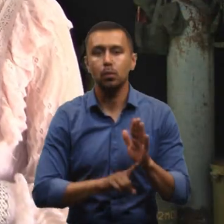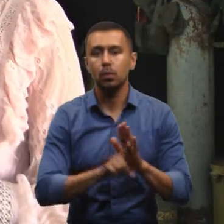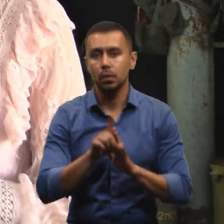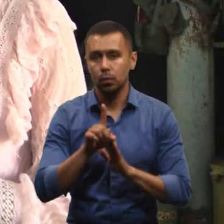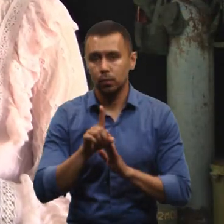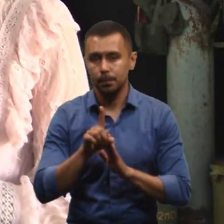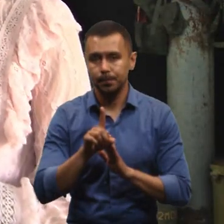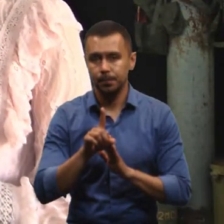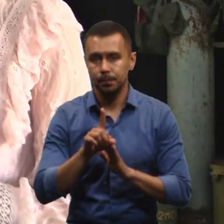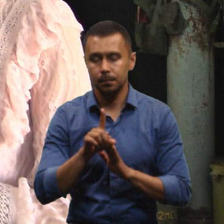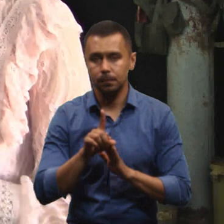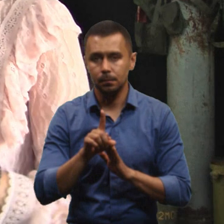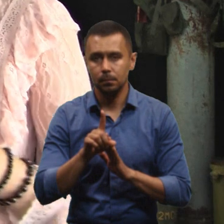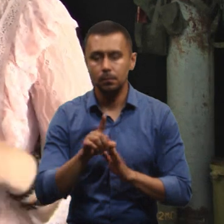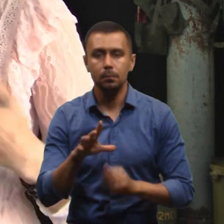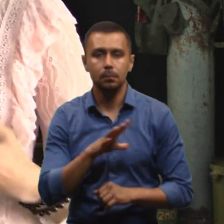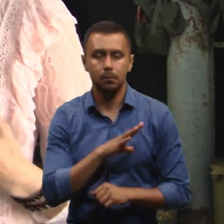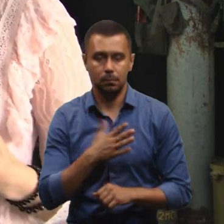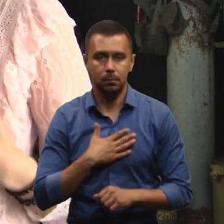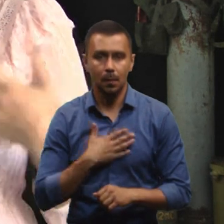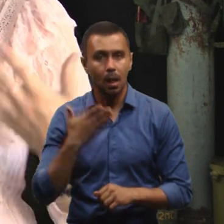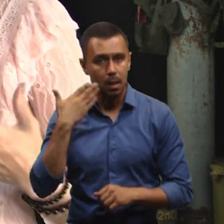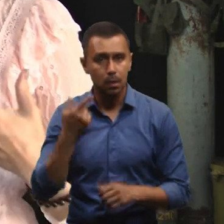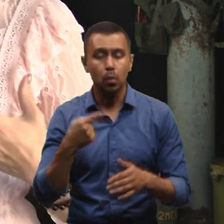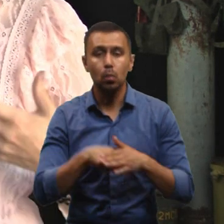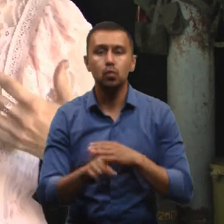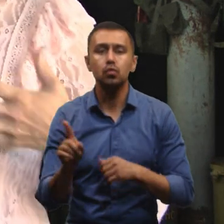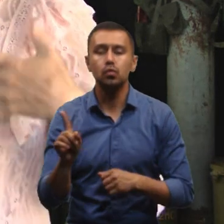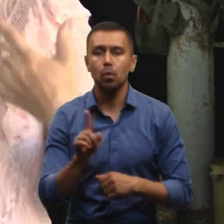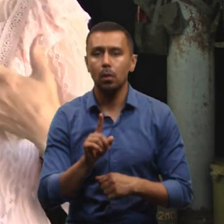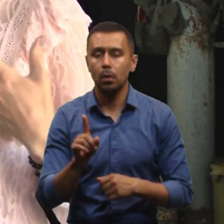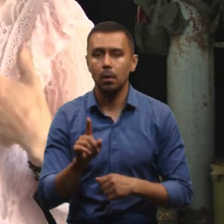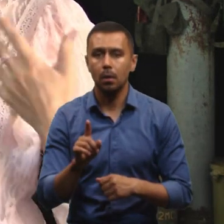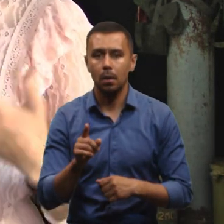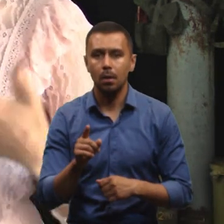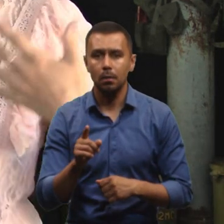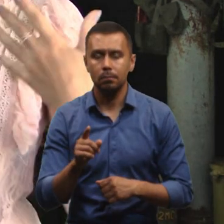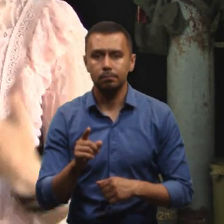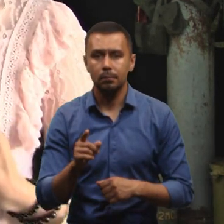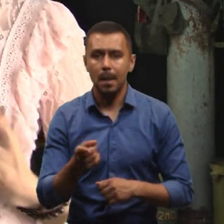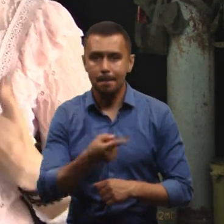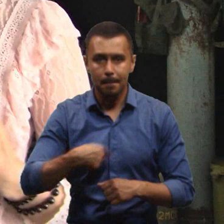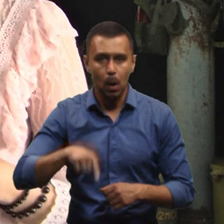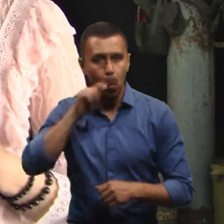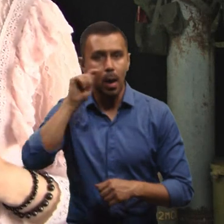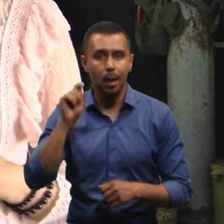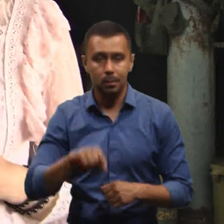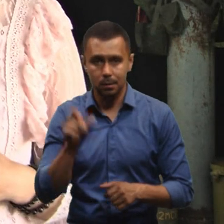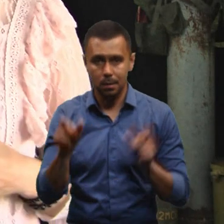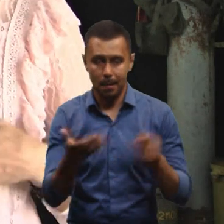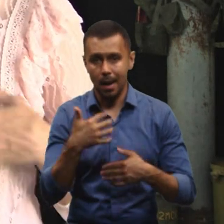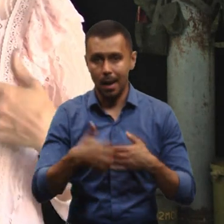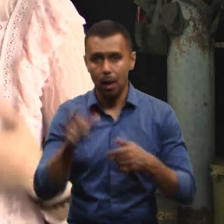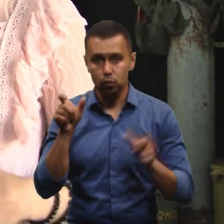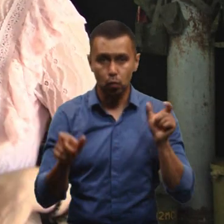Спочатку було мені легше, тому що нам, ну, як ми, українці, да, ми